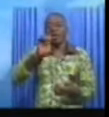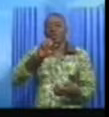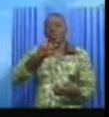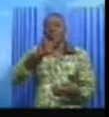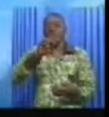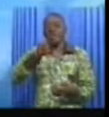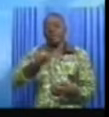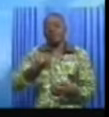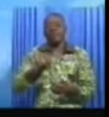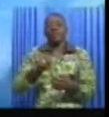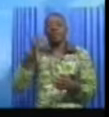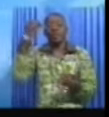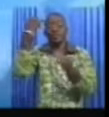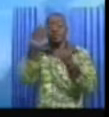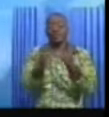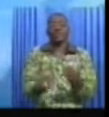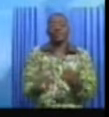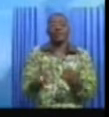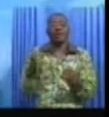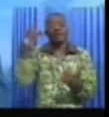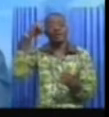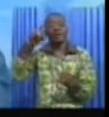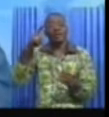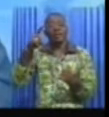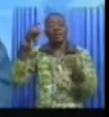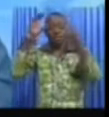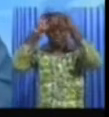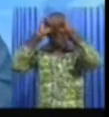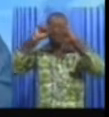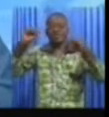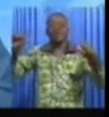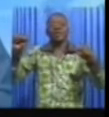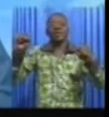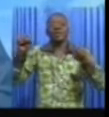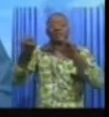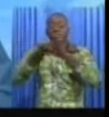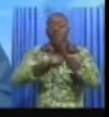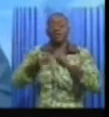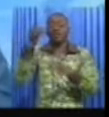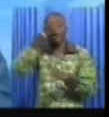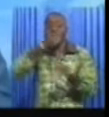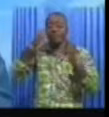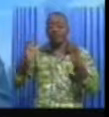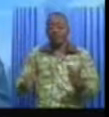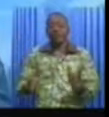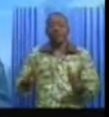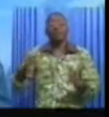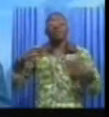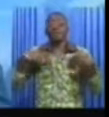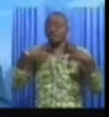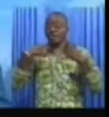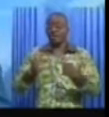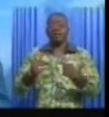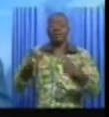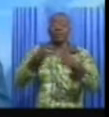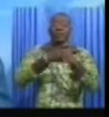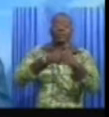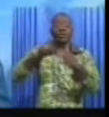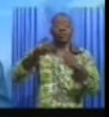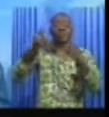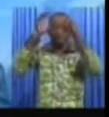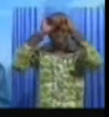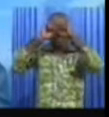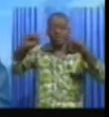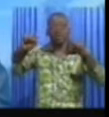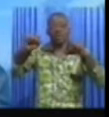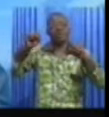Et pour terminer, Nelson Mandela est dans un état critique. L'état de santé du premier président noir